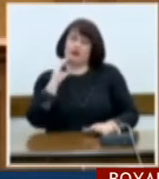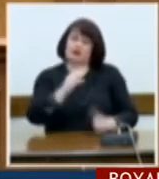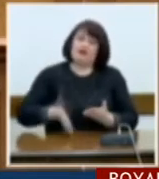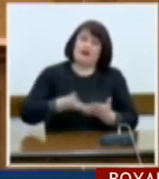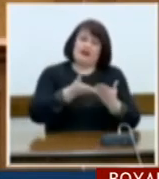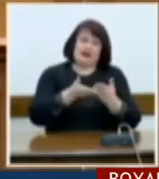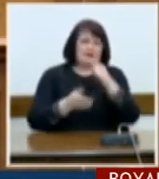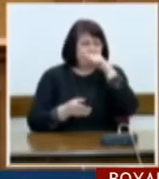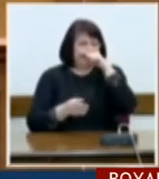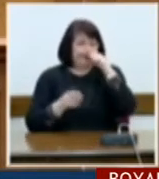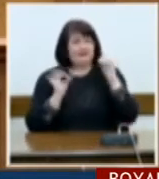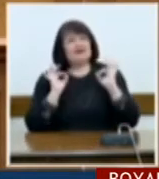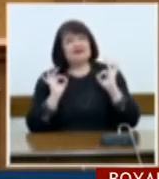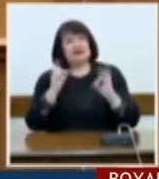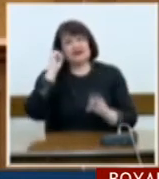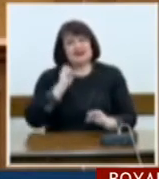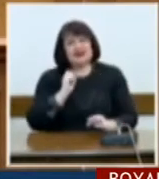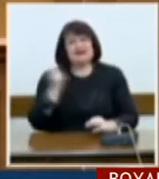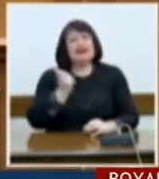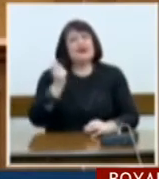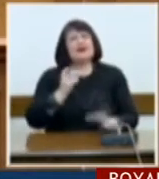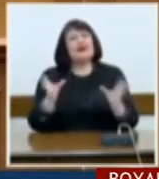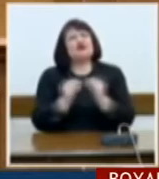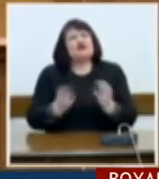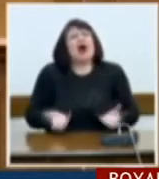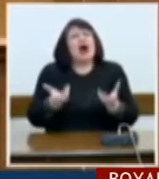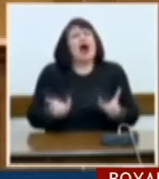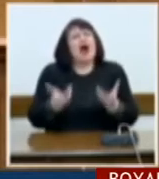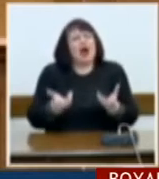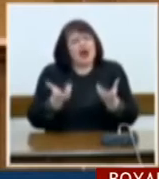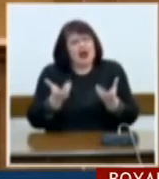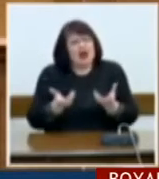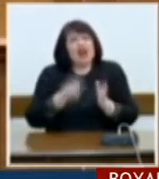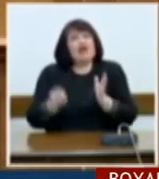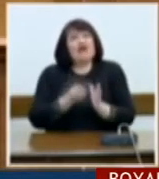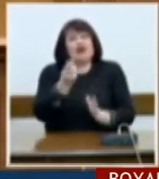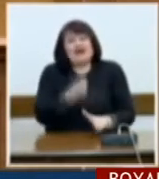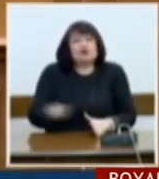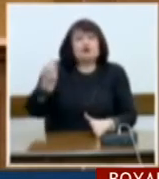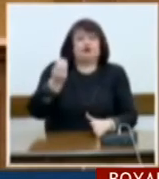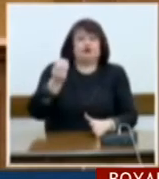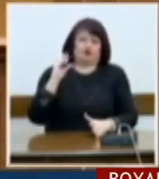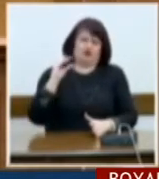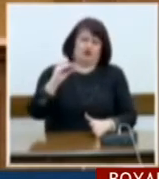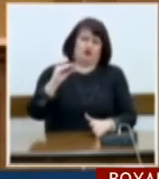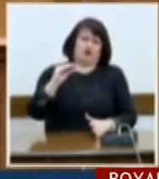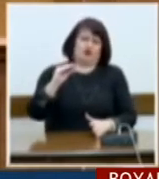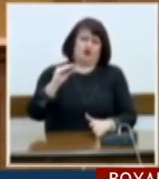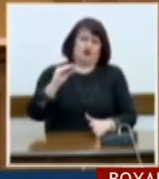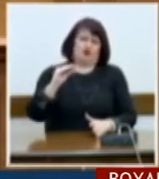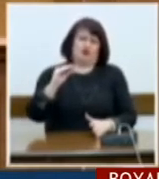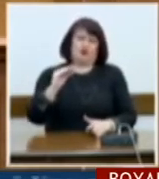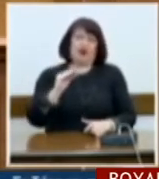ξέρετε, και φέτος το επίδομα θέρμανσης θα είναι διπλάσιο και δίνεται πλέον με απολύτως